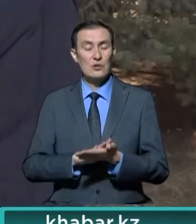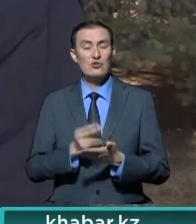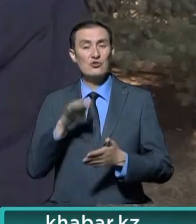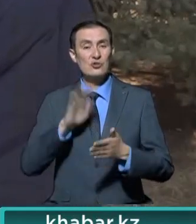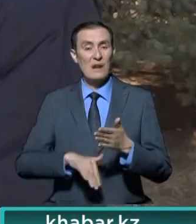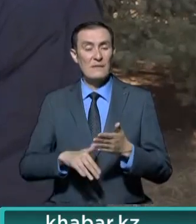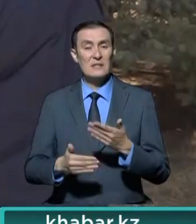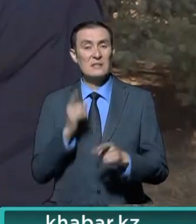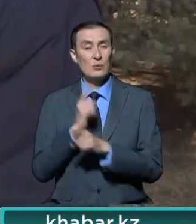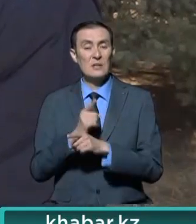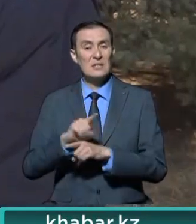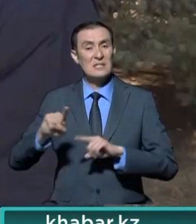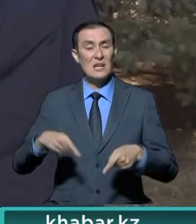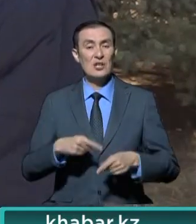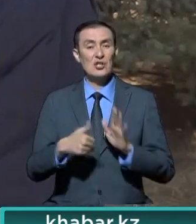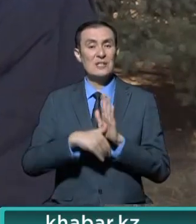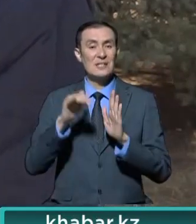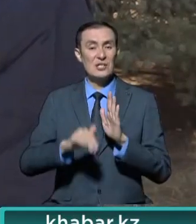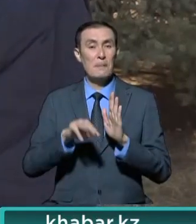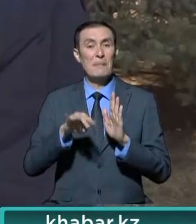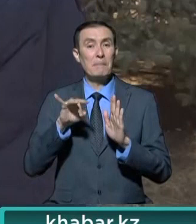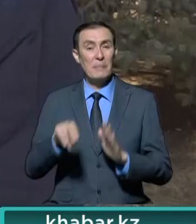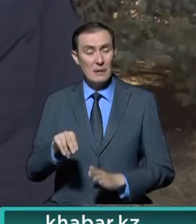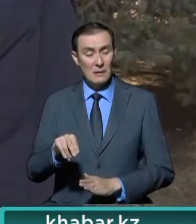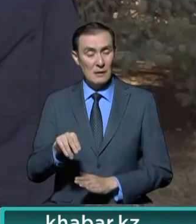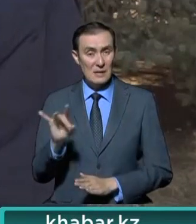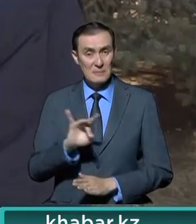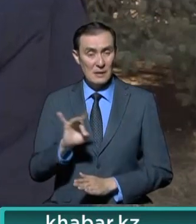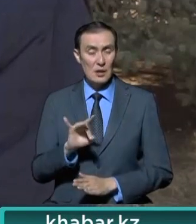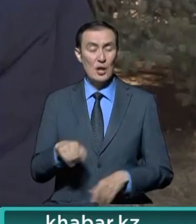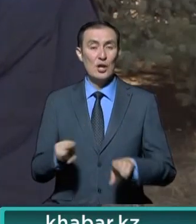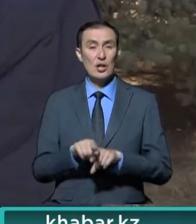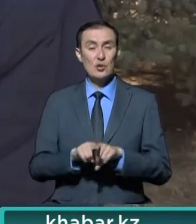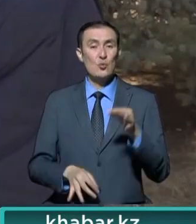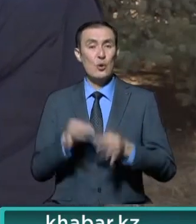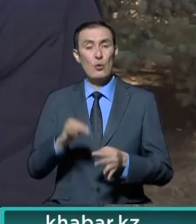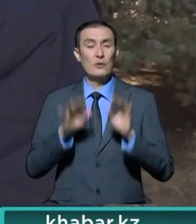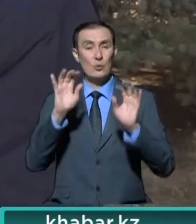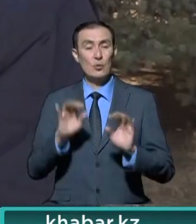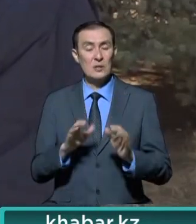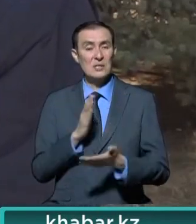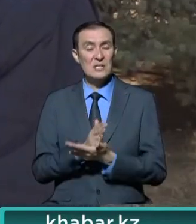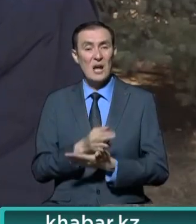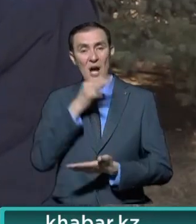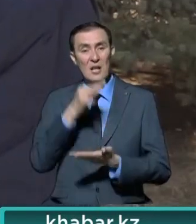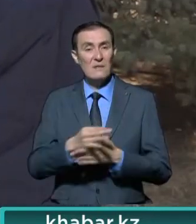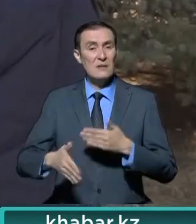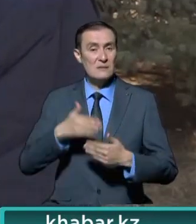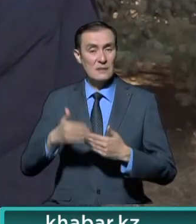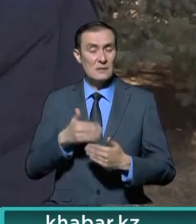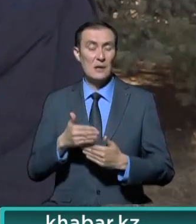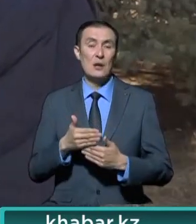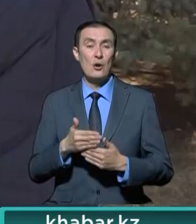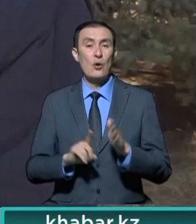незаконное изъятие в размере 6 тысяч месячных расчетных показателей. Также уголовным кодексом предусмотрена